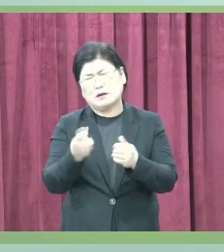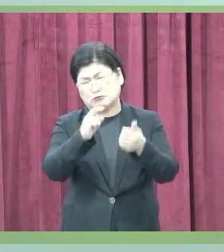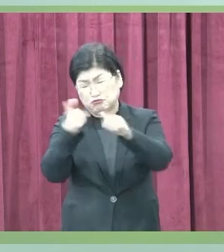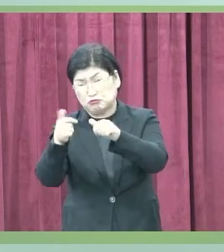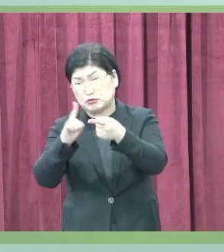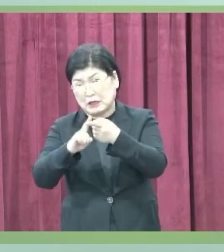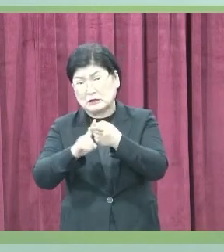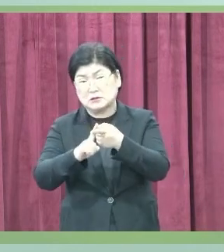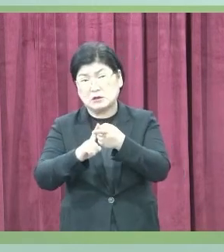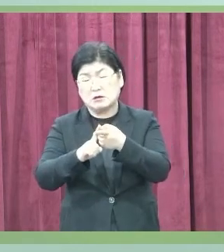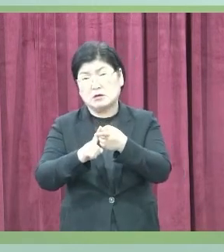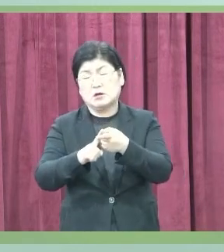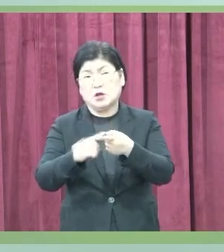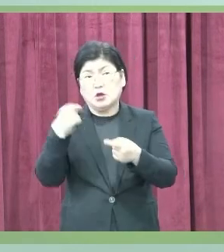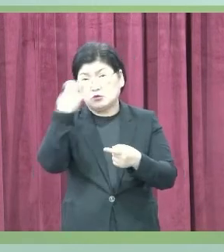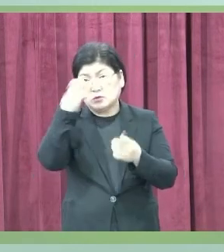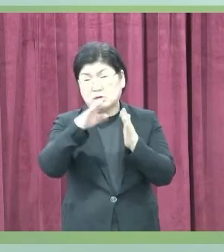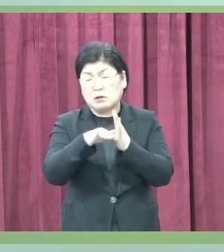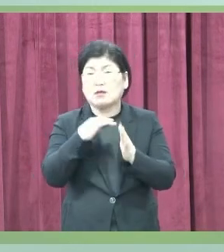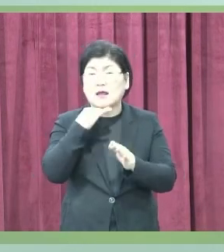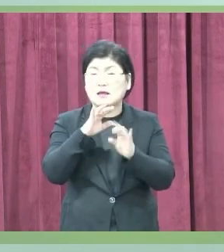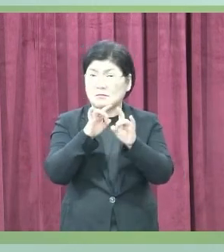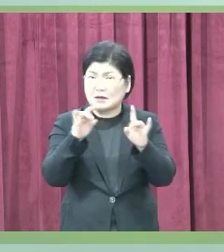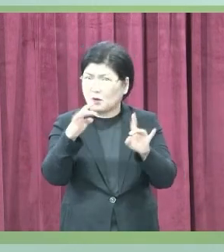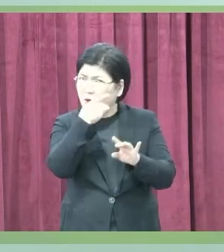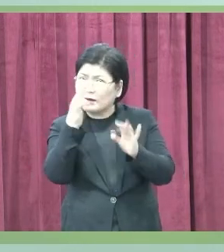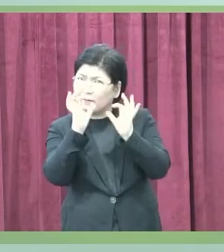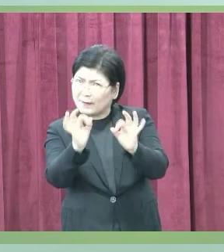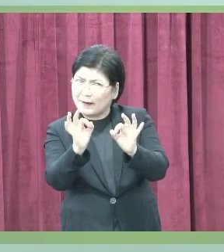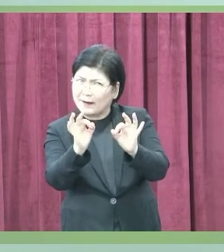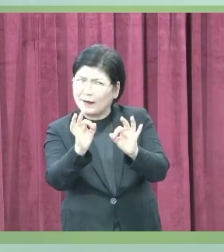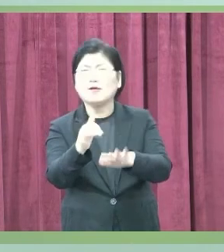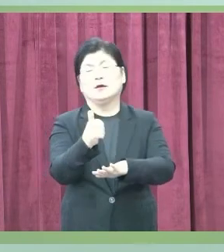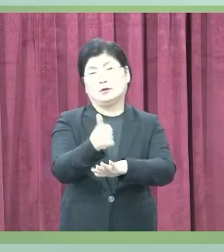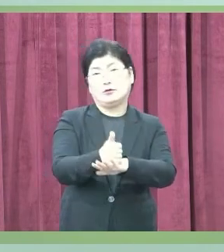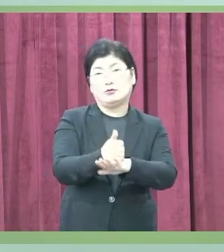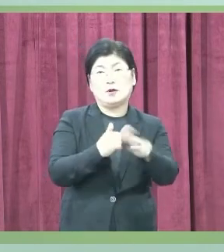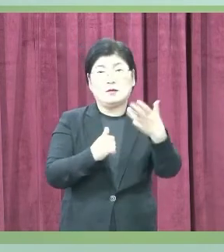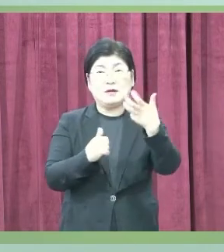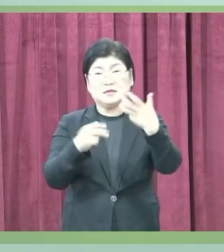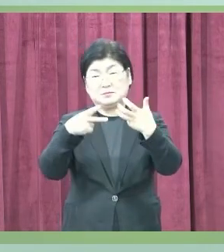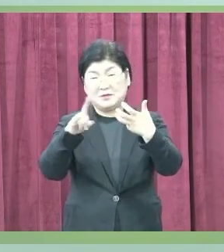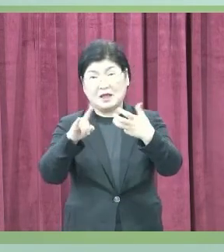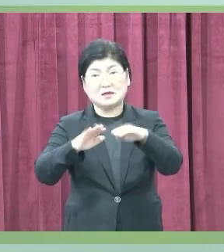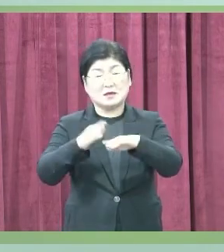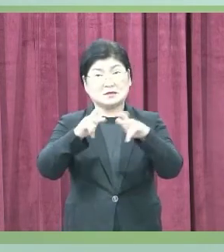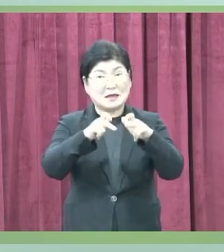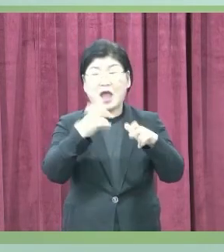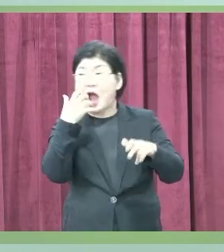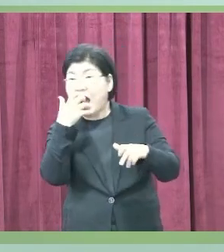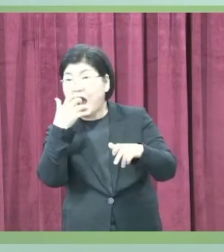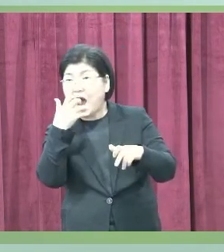크루드 조사망률을 이거를 연령대별로 봤어요. 그랬더니 80대 이상은 장애인이나